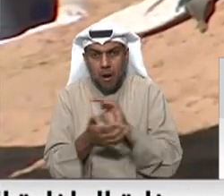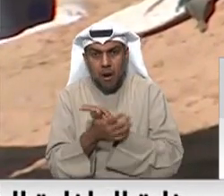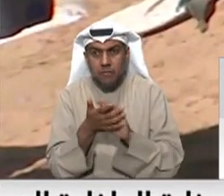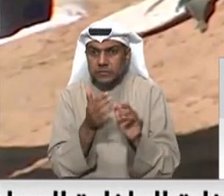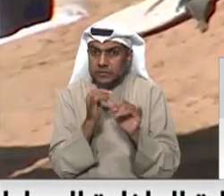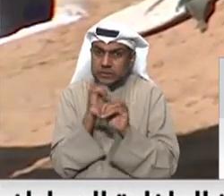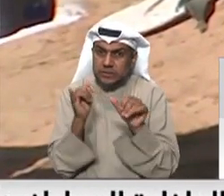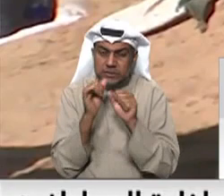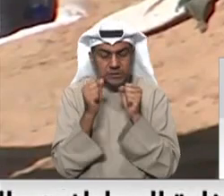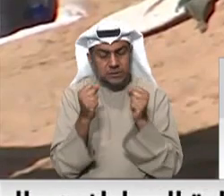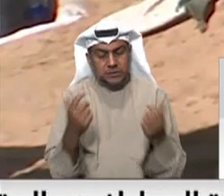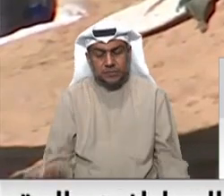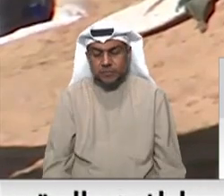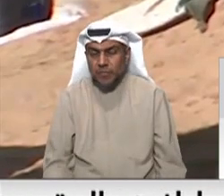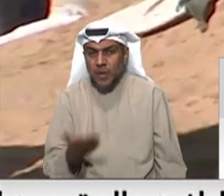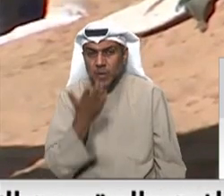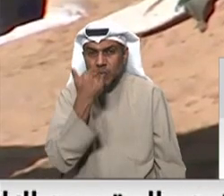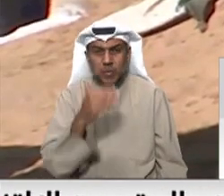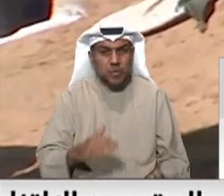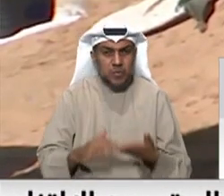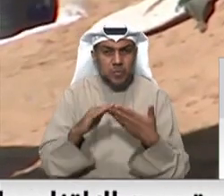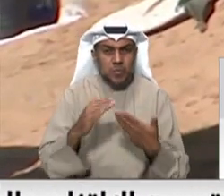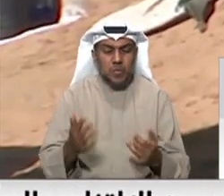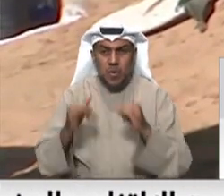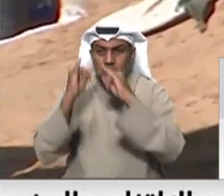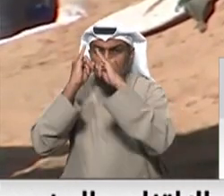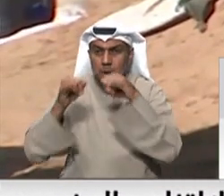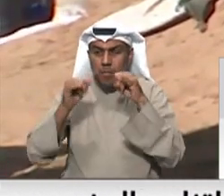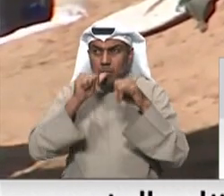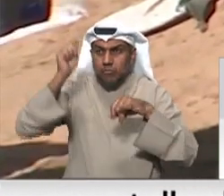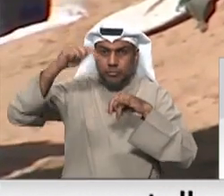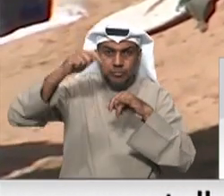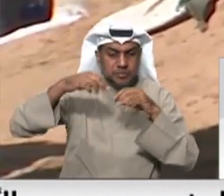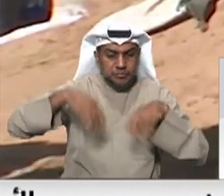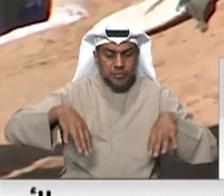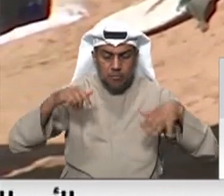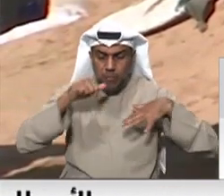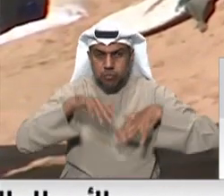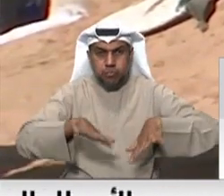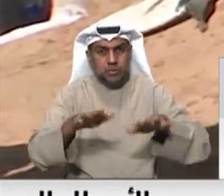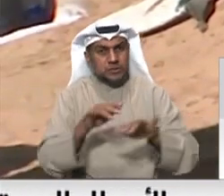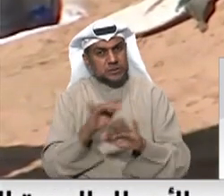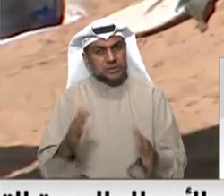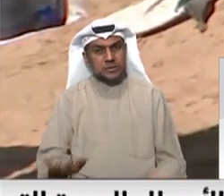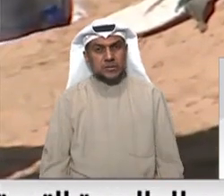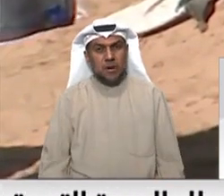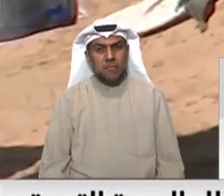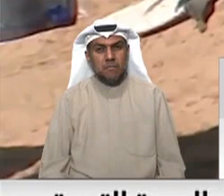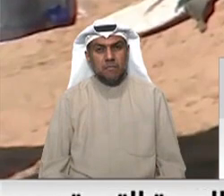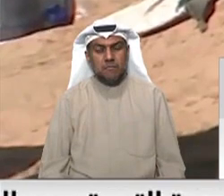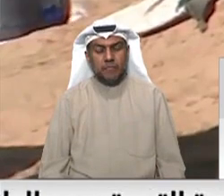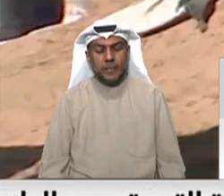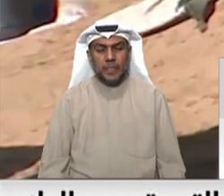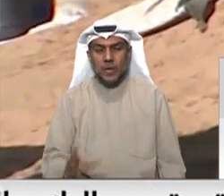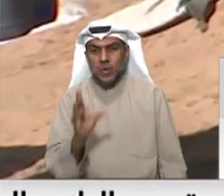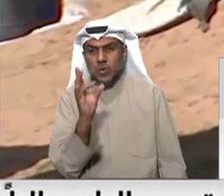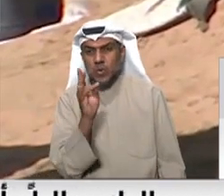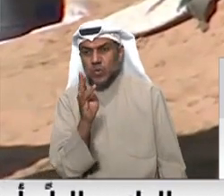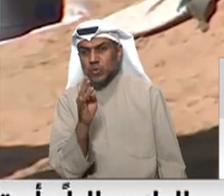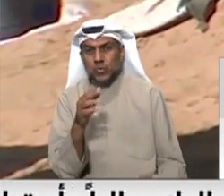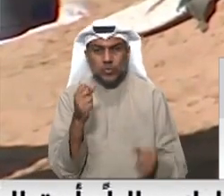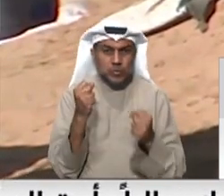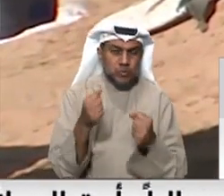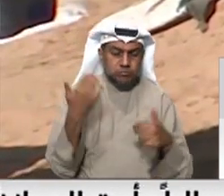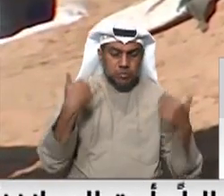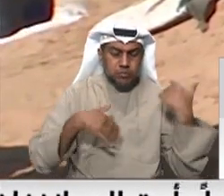و وفيش والخيمه كمان بتنز يعني ولادي غرقوا قبل يومين فيها وجوزي متصاوب وسلفي